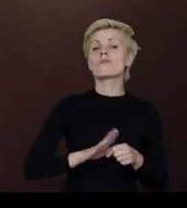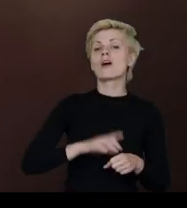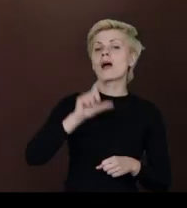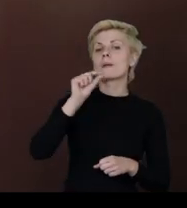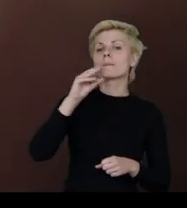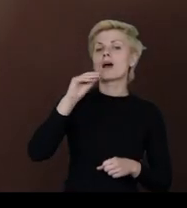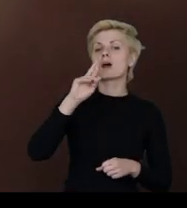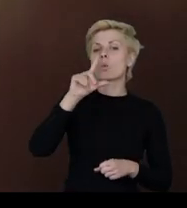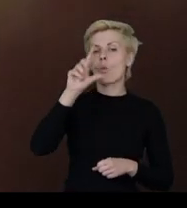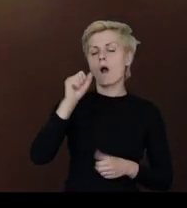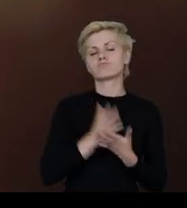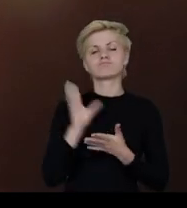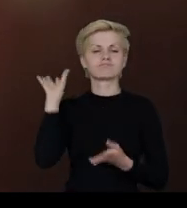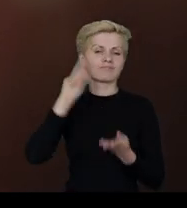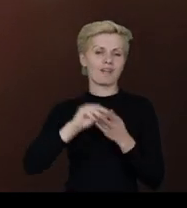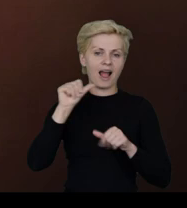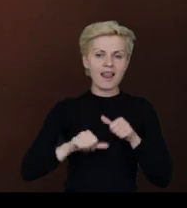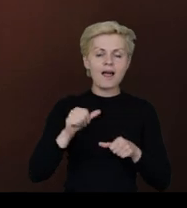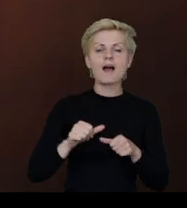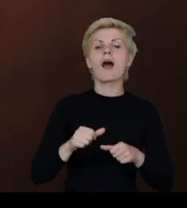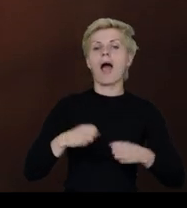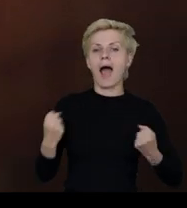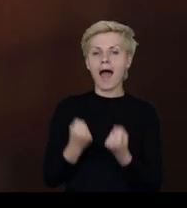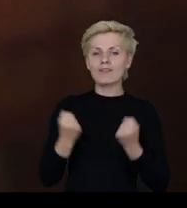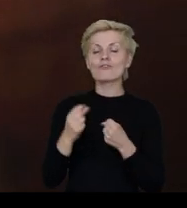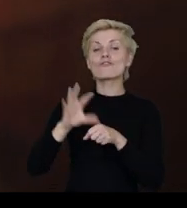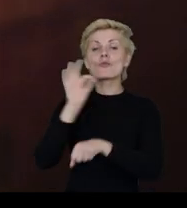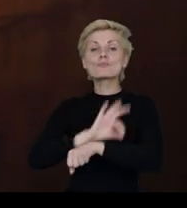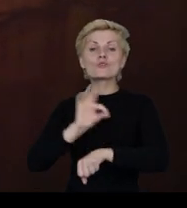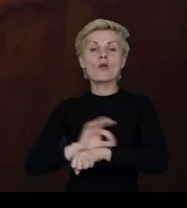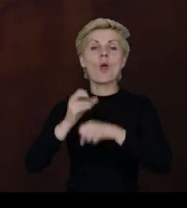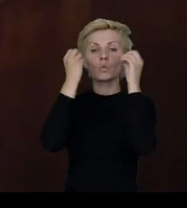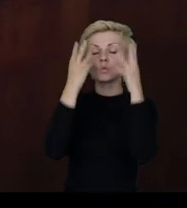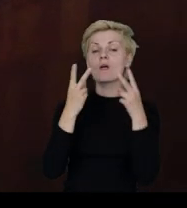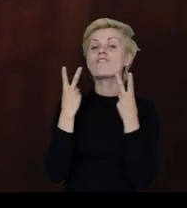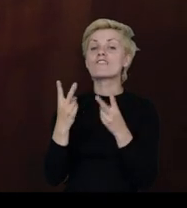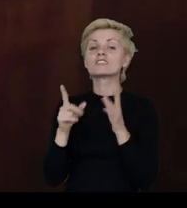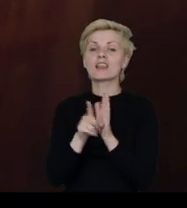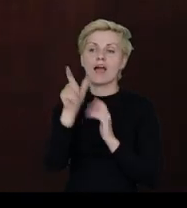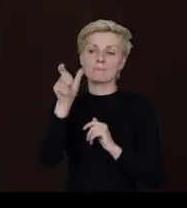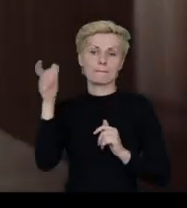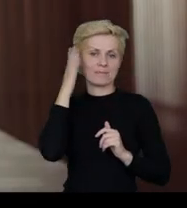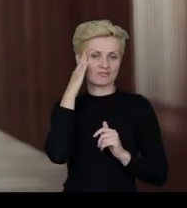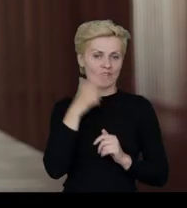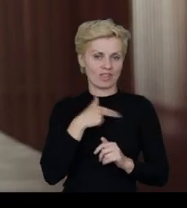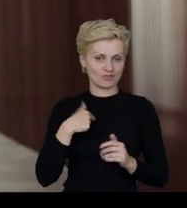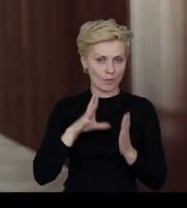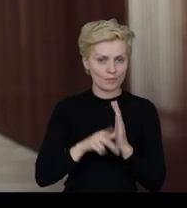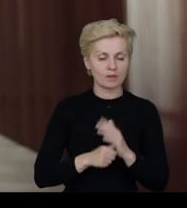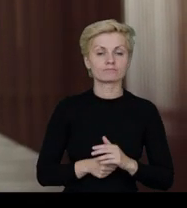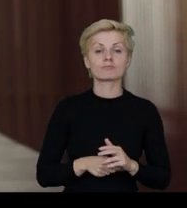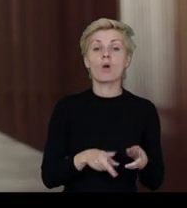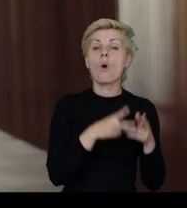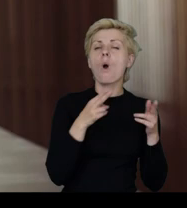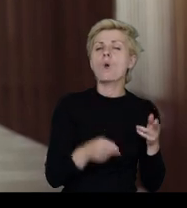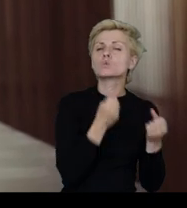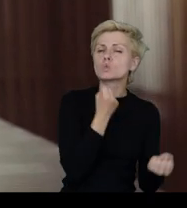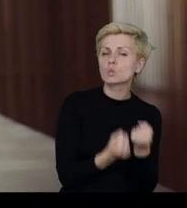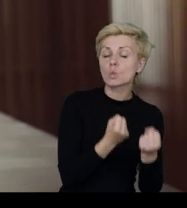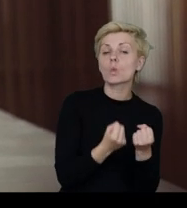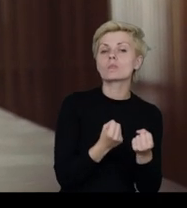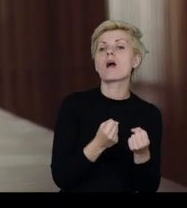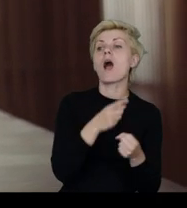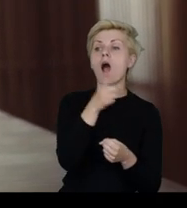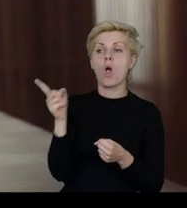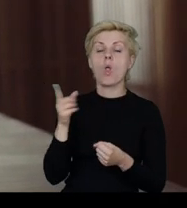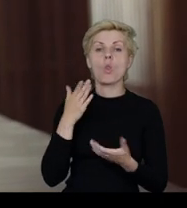Browar Perła od lat angażuje się w projekty kulturalne ważne dla mieszkańców naszego miasta. W tym trudnym dla wszystkich okresie